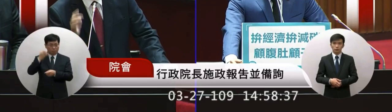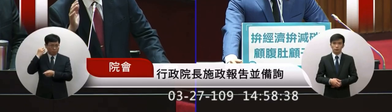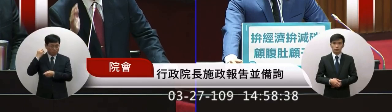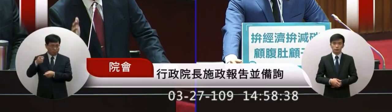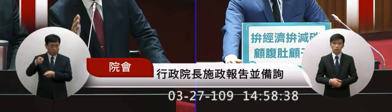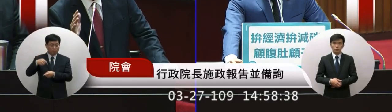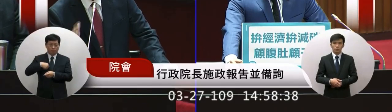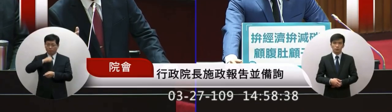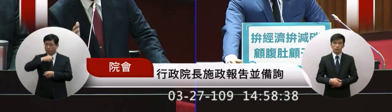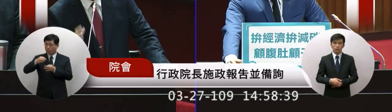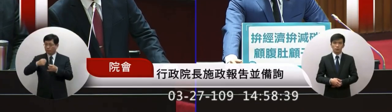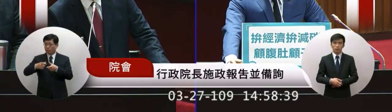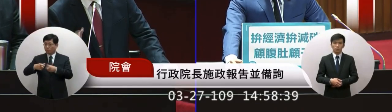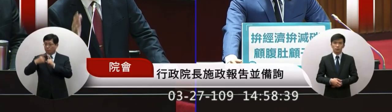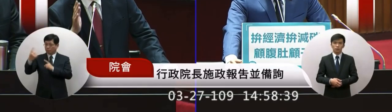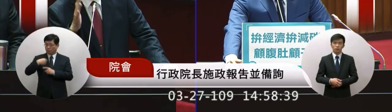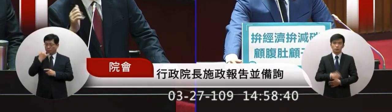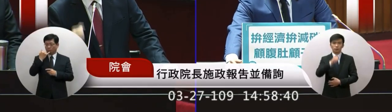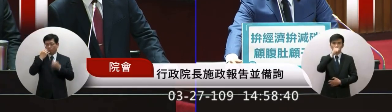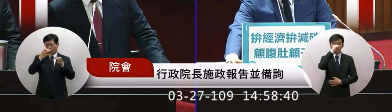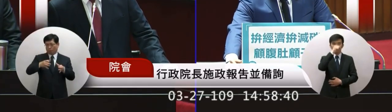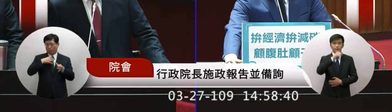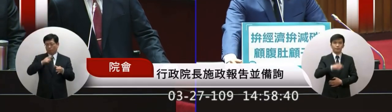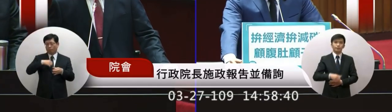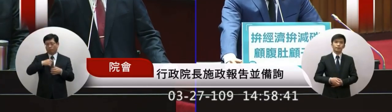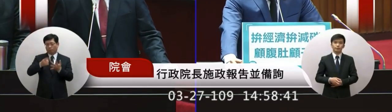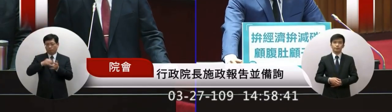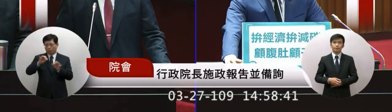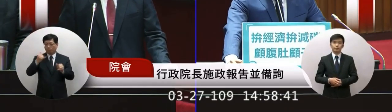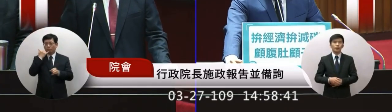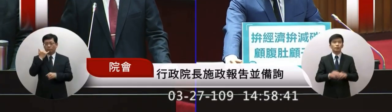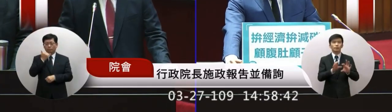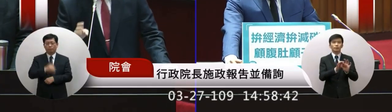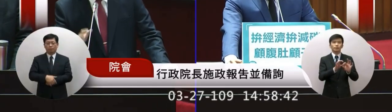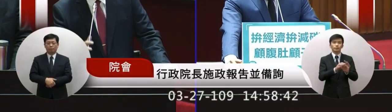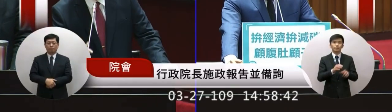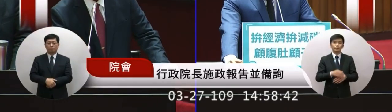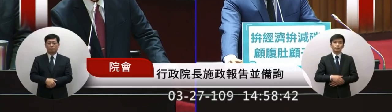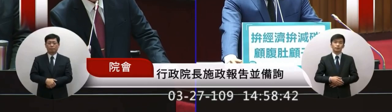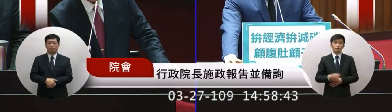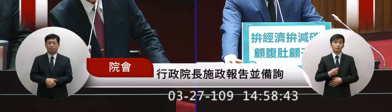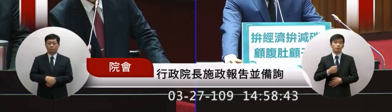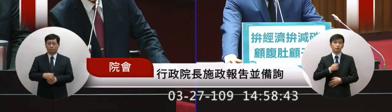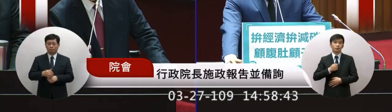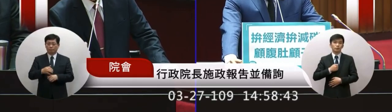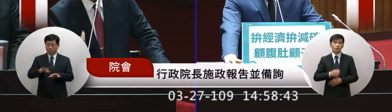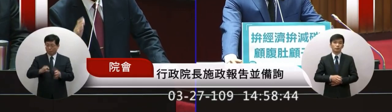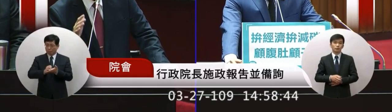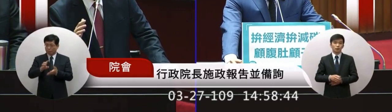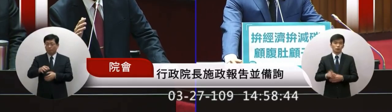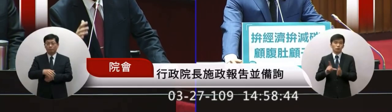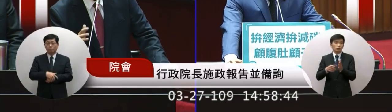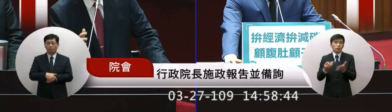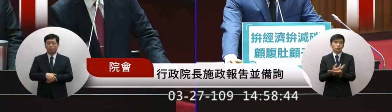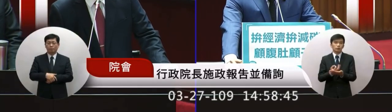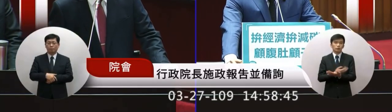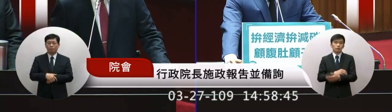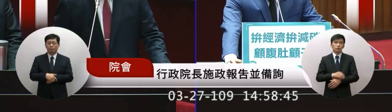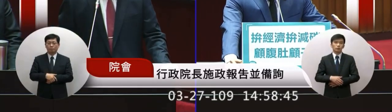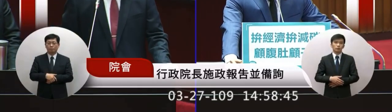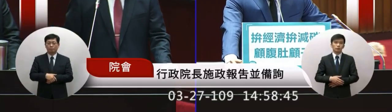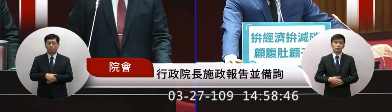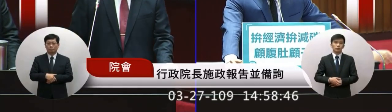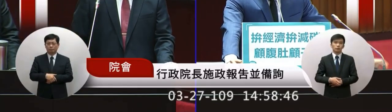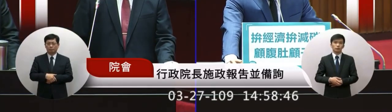咱。台商要回台，才有切土地。 好，不要紧，因为咱知影吼，因为我无啥时间啦吼，我跟你报告一